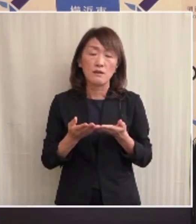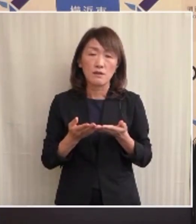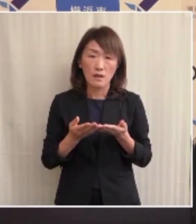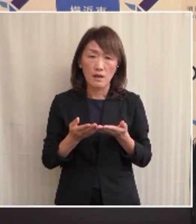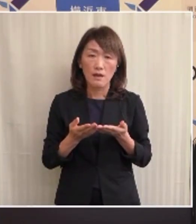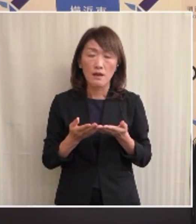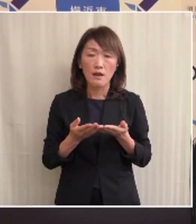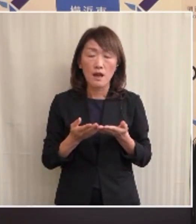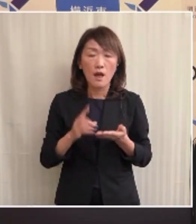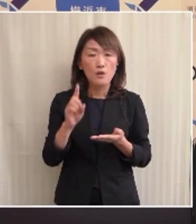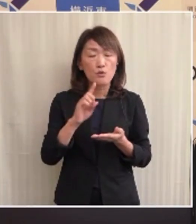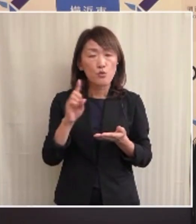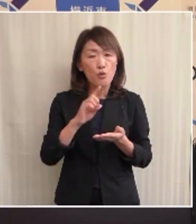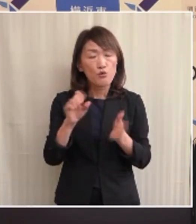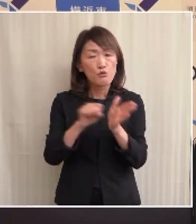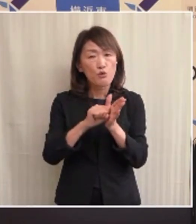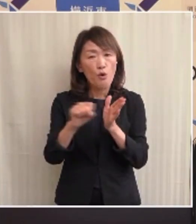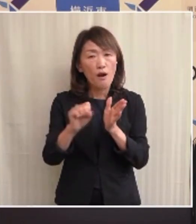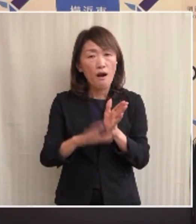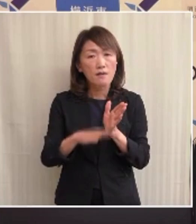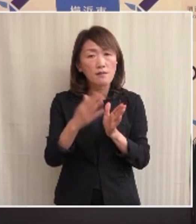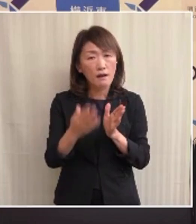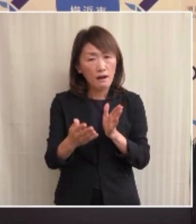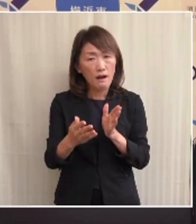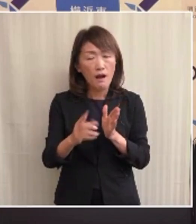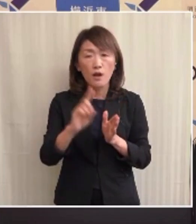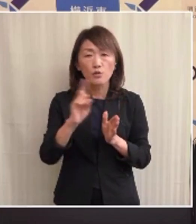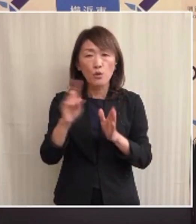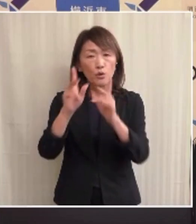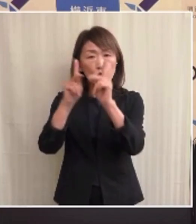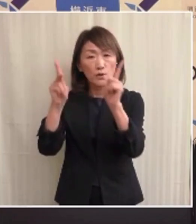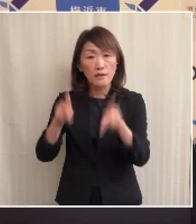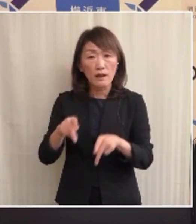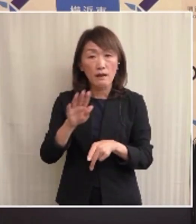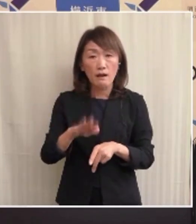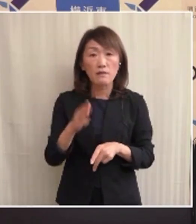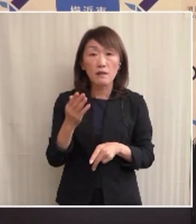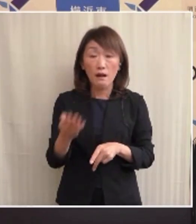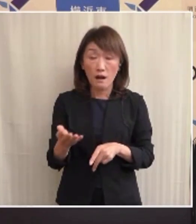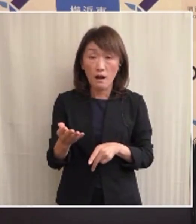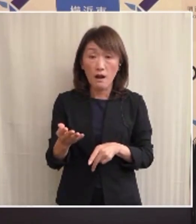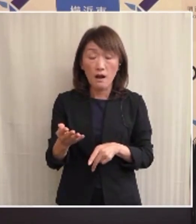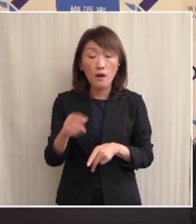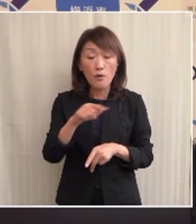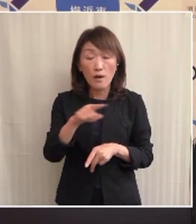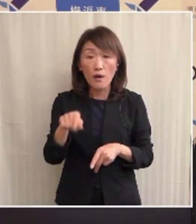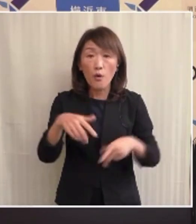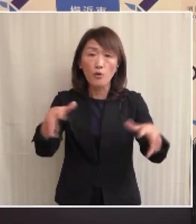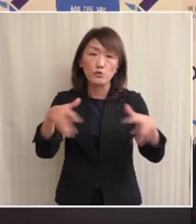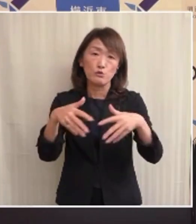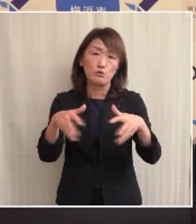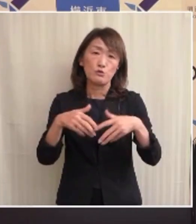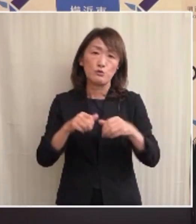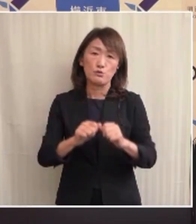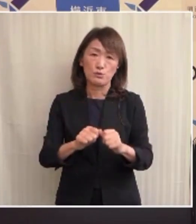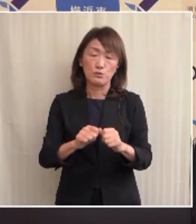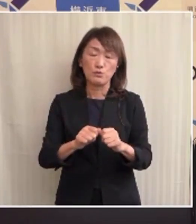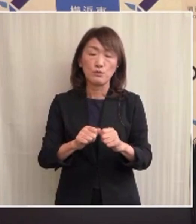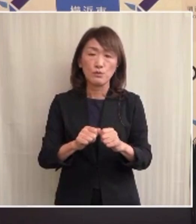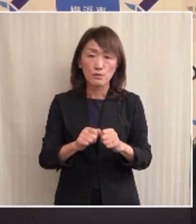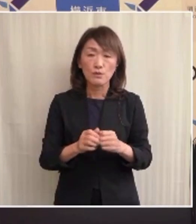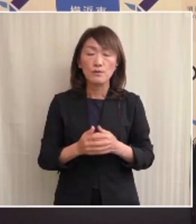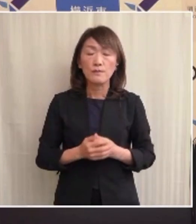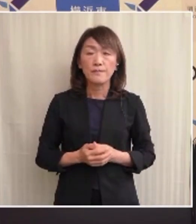まあ成果があったか、あるいは課題があったか、こういったことをまあ収集して、またその後